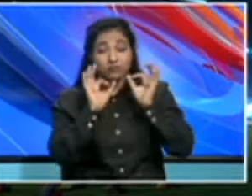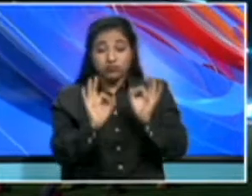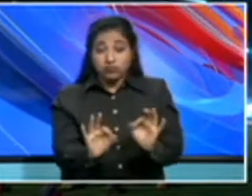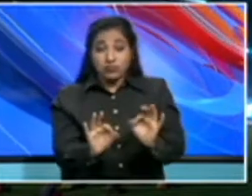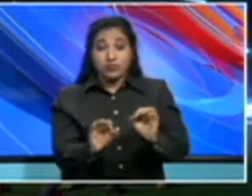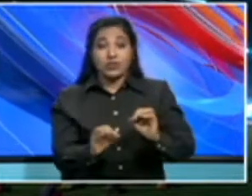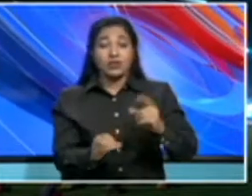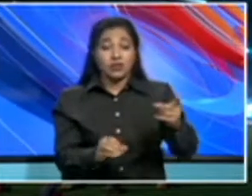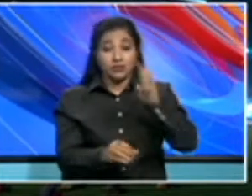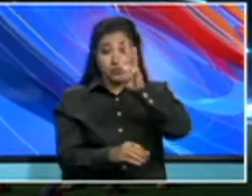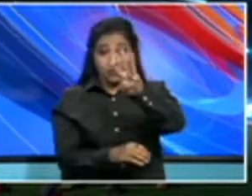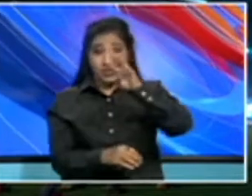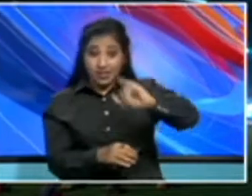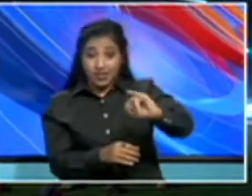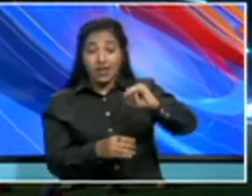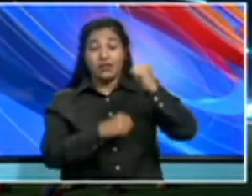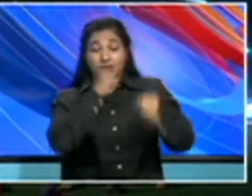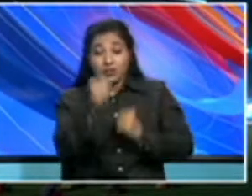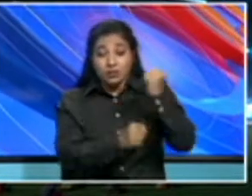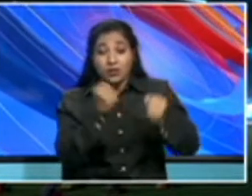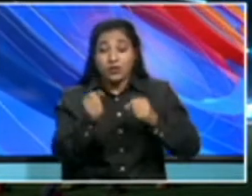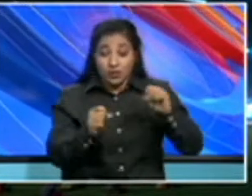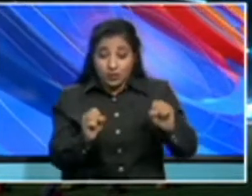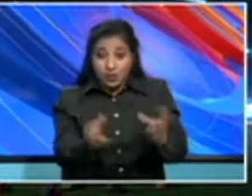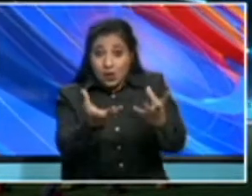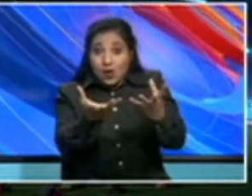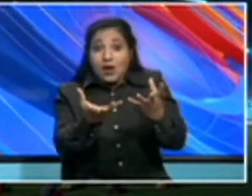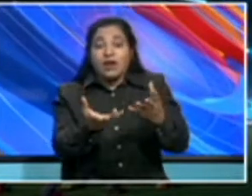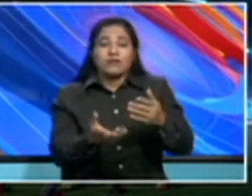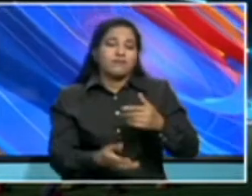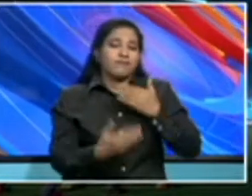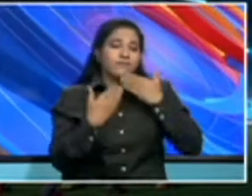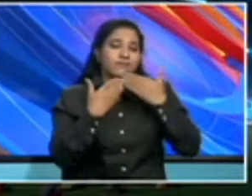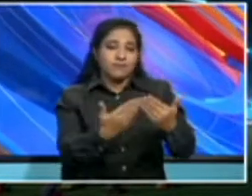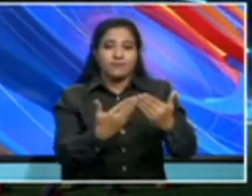और 36वें नेशनल गेम्स का शुभारंभ करने के लिए।